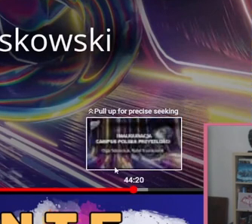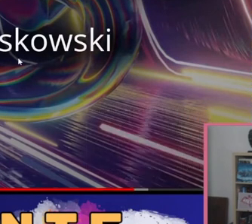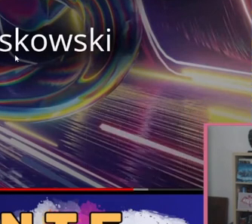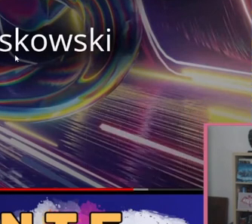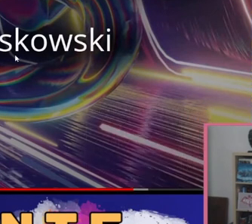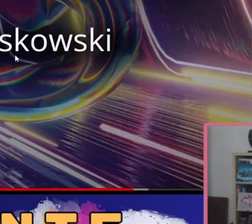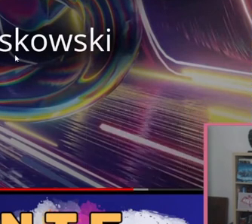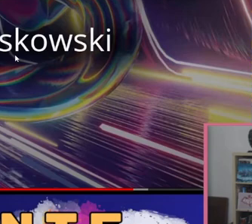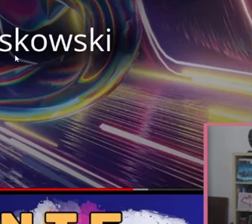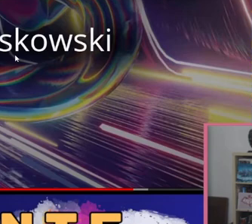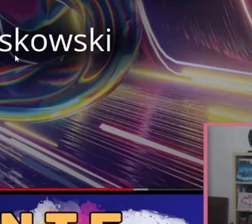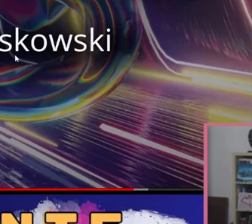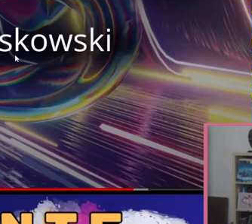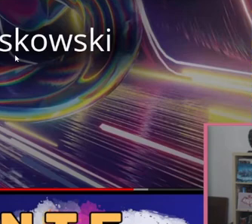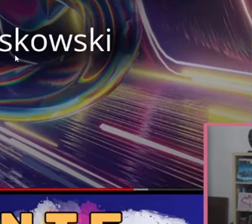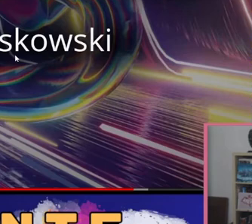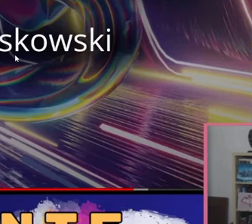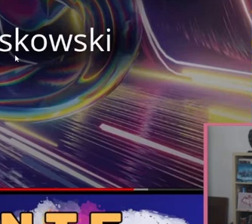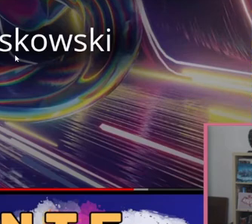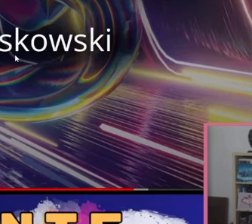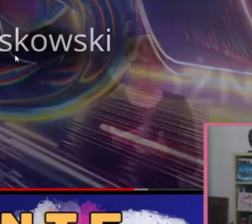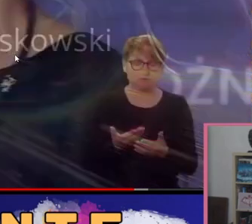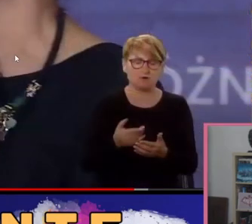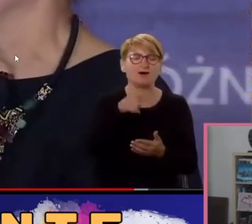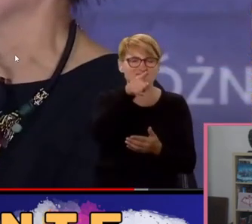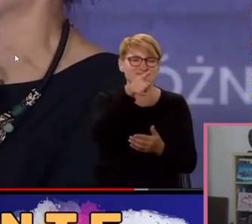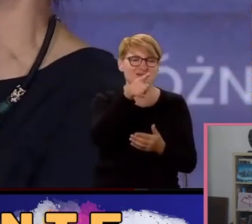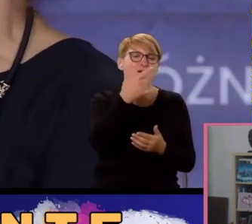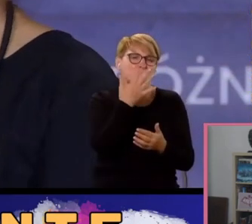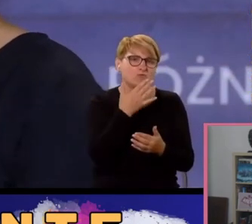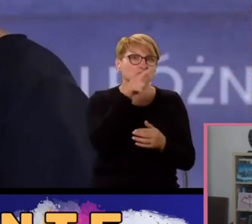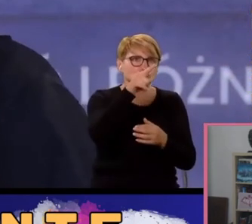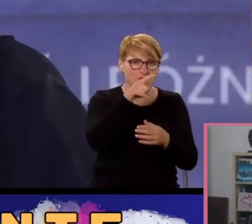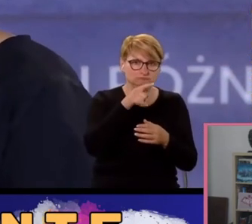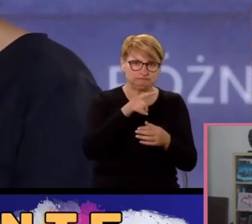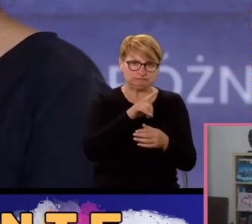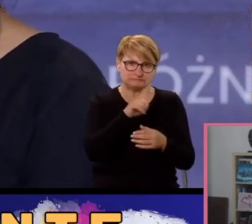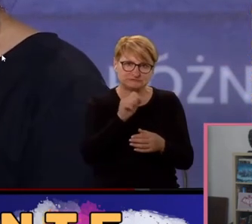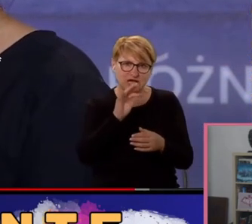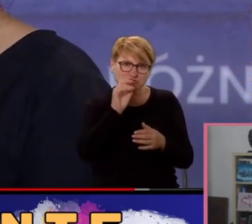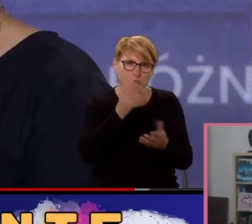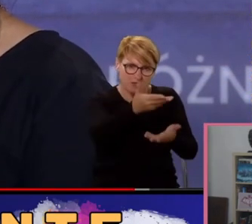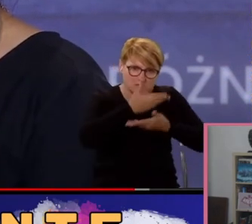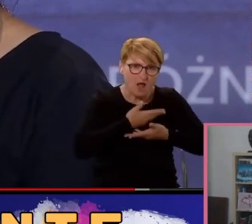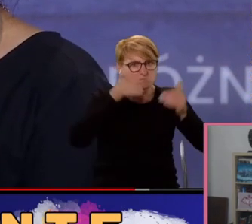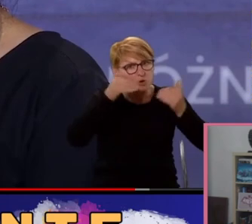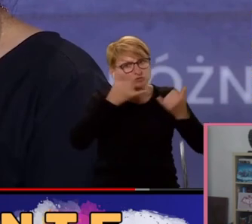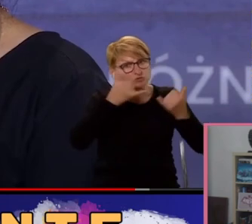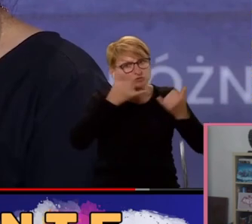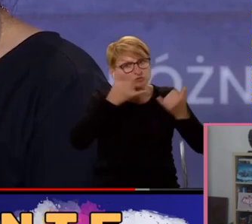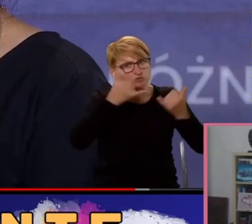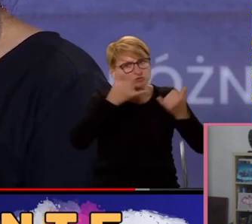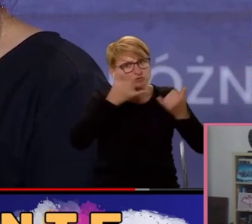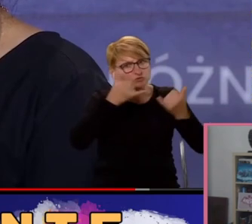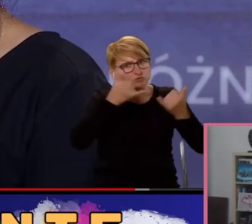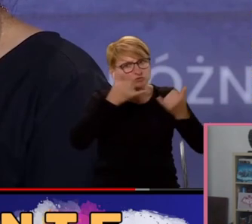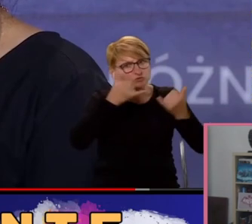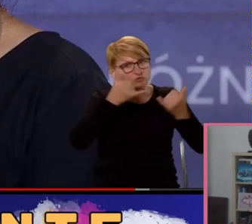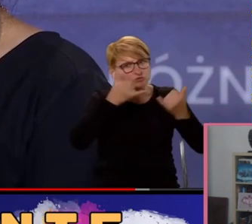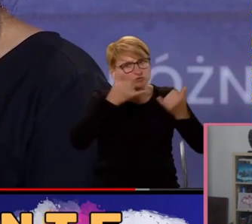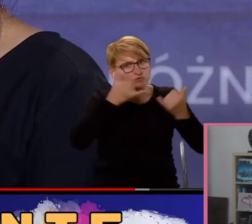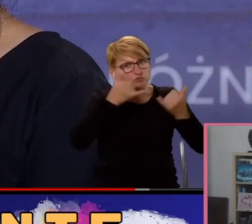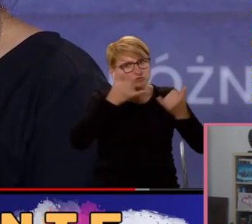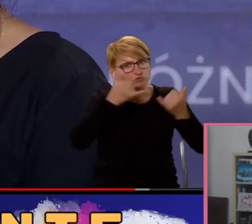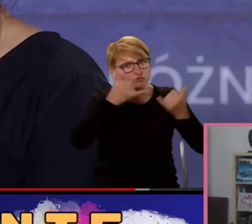skończy? Co tu się stało? Czemu oni to wyciszyli? Co to jest za kurwa profesjonalny mon... Z punktu widzenia gospodarki. No to